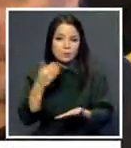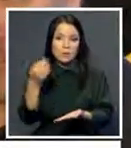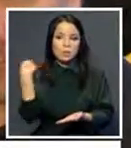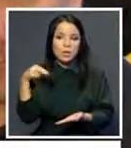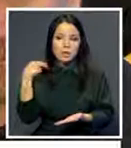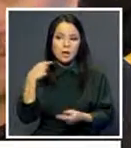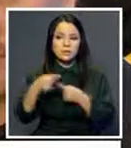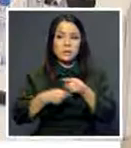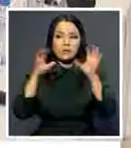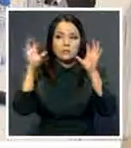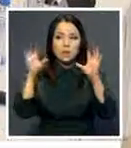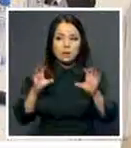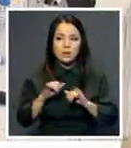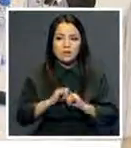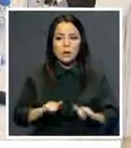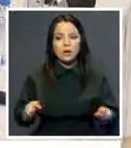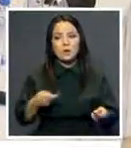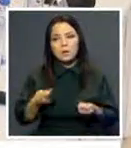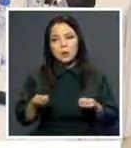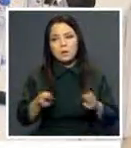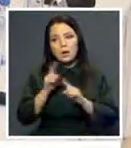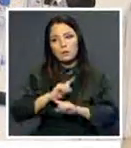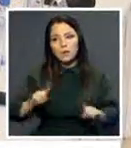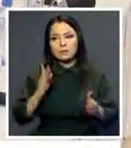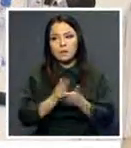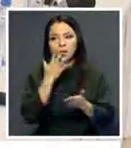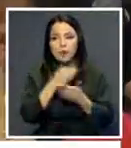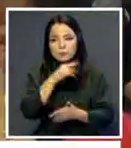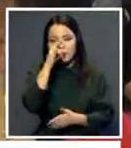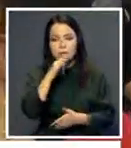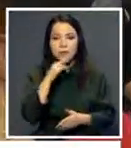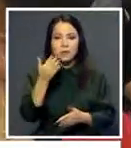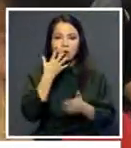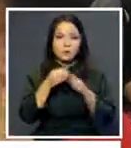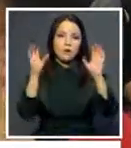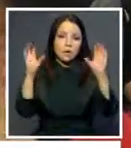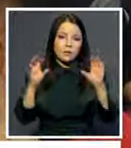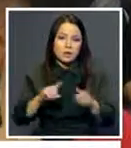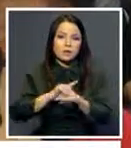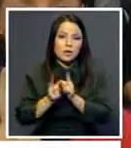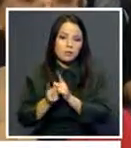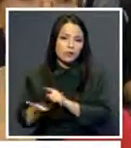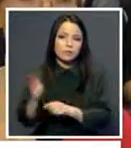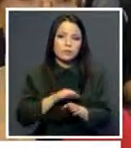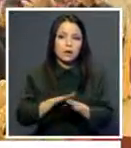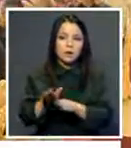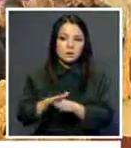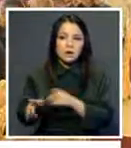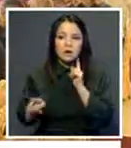ата заңды дамытудағы рөлі ерекше. Шарада Қазақстандағы конституциялық реформа және оның іске асуы жайлы